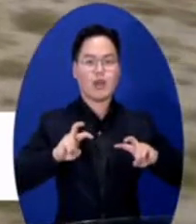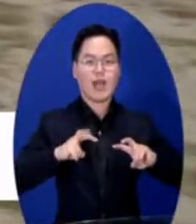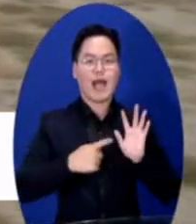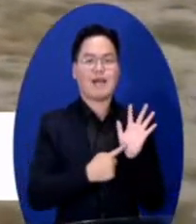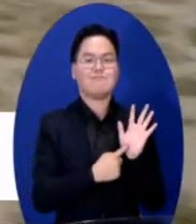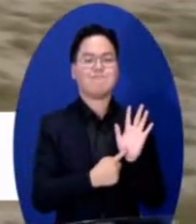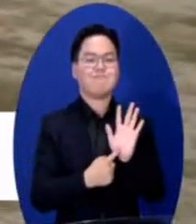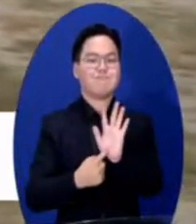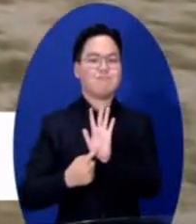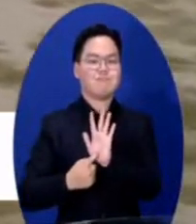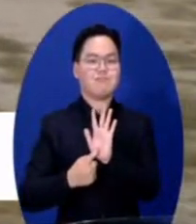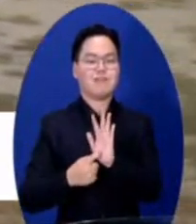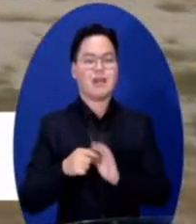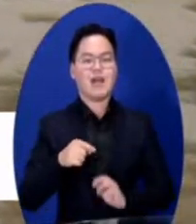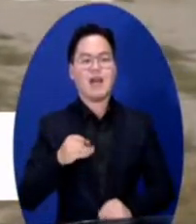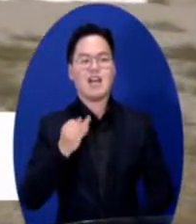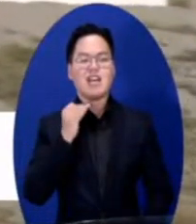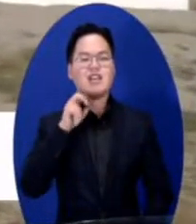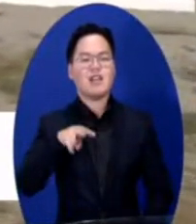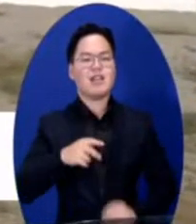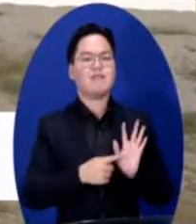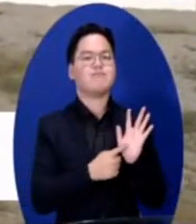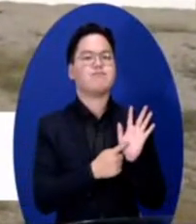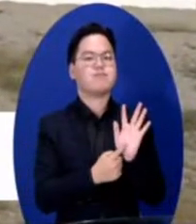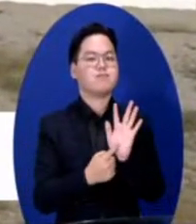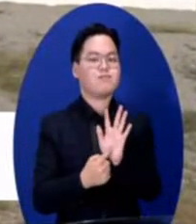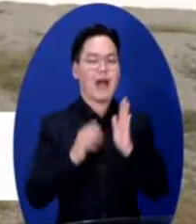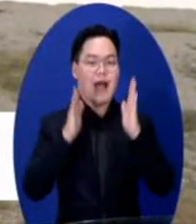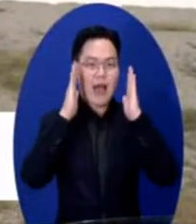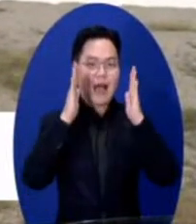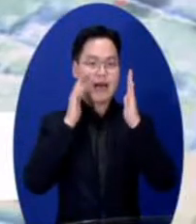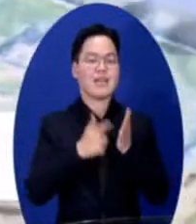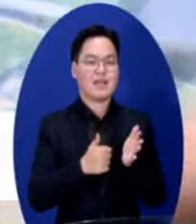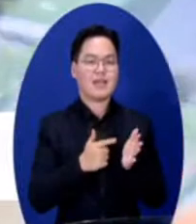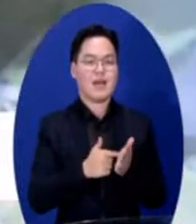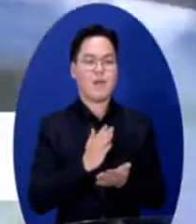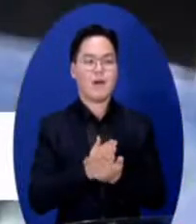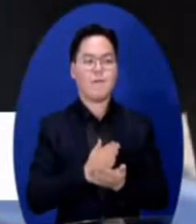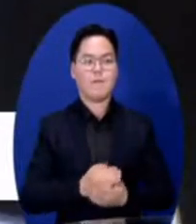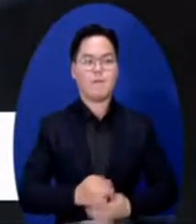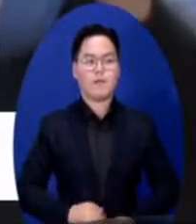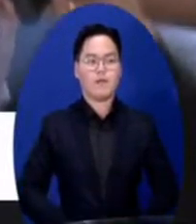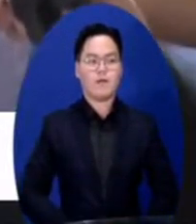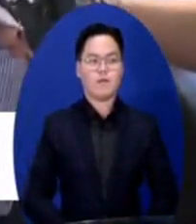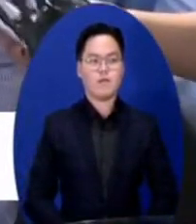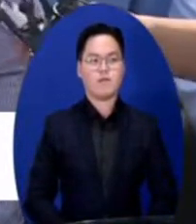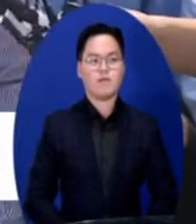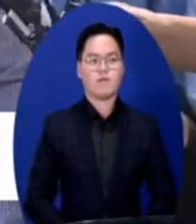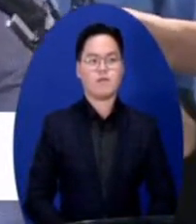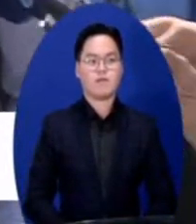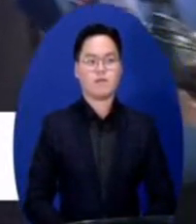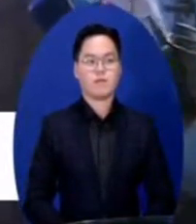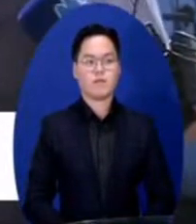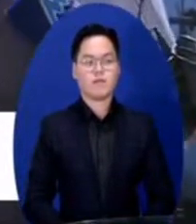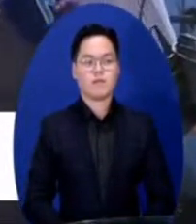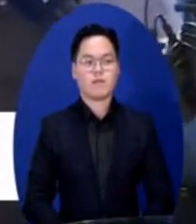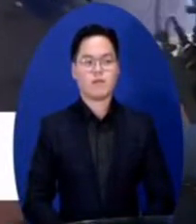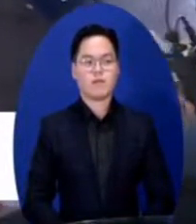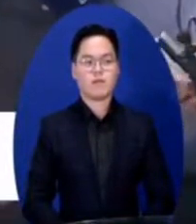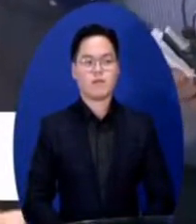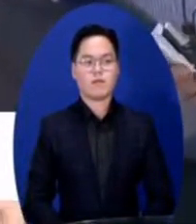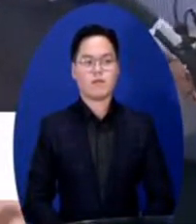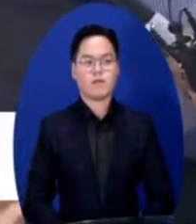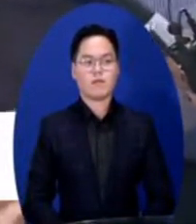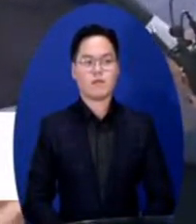нийтэд Хар Хөрөм хотын туйрыг ил гаргах асуудалд анхаарах шаардлага байгааг хэлж байна. Тэгэхээр ер нь бол энэ мандал хөсөлтөөс бол